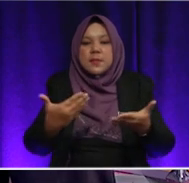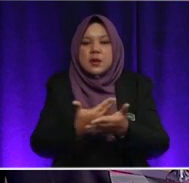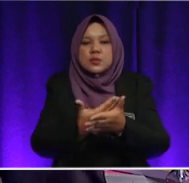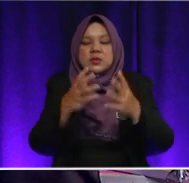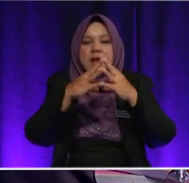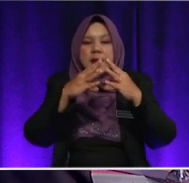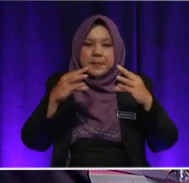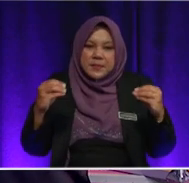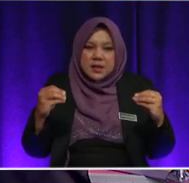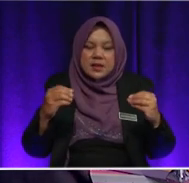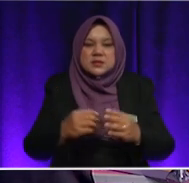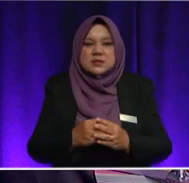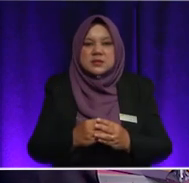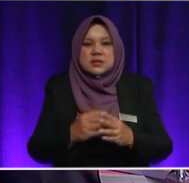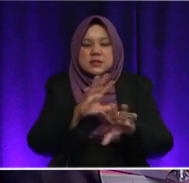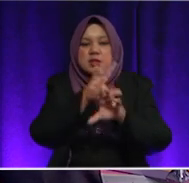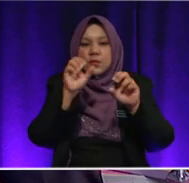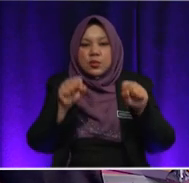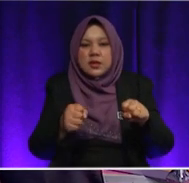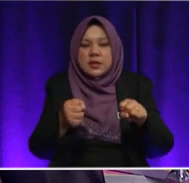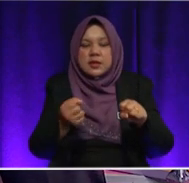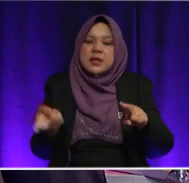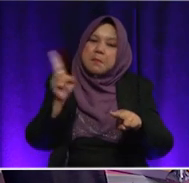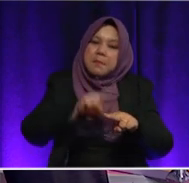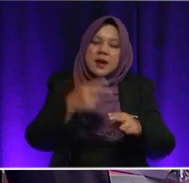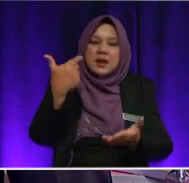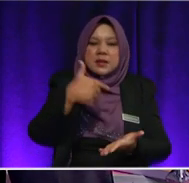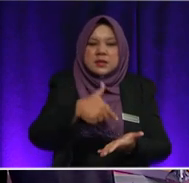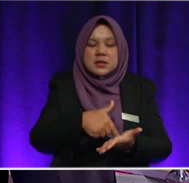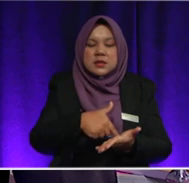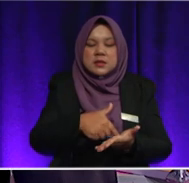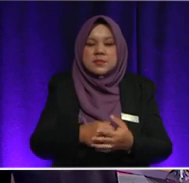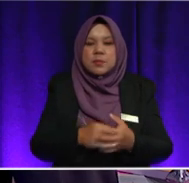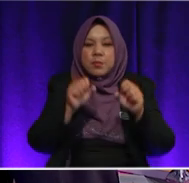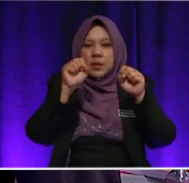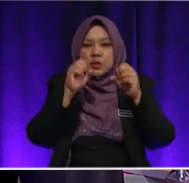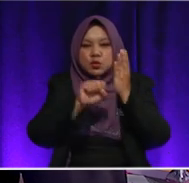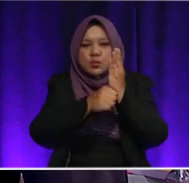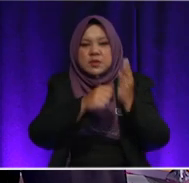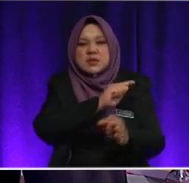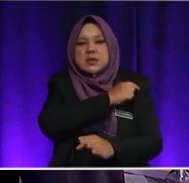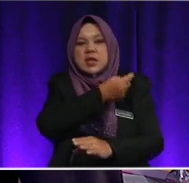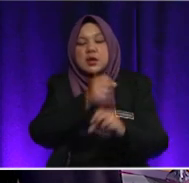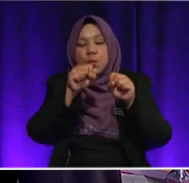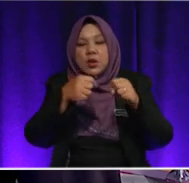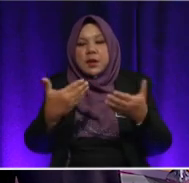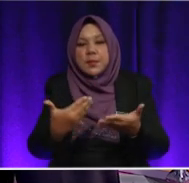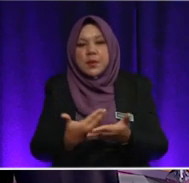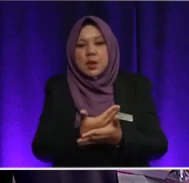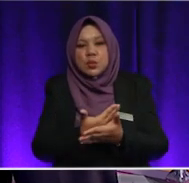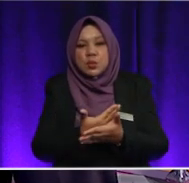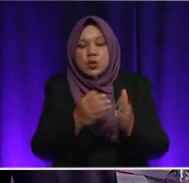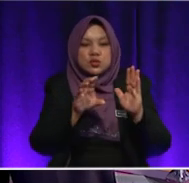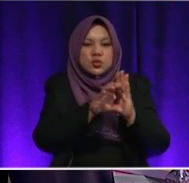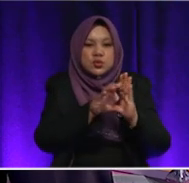begitu saja dia tak boleh diperbaharui dah dan sumber tenaga boleh baru kita akan habis sebagai contoh